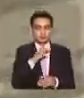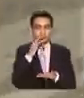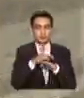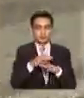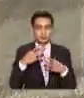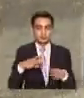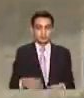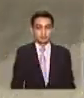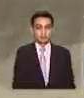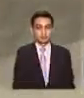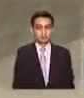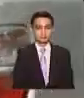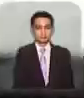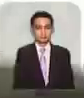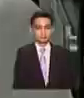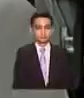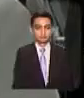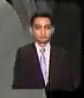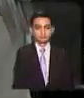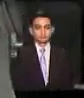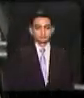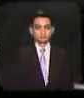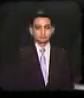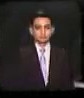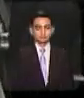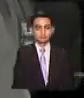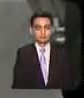ответа не дали. Аскар Миндыбаев, Думан Сулейменов, Информбюро, Алматы.